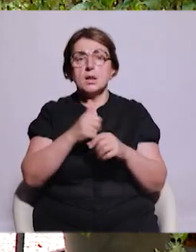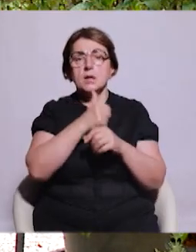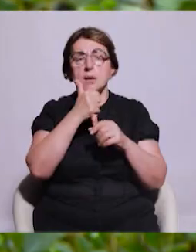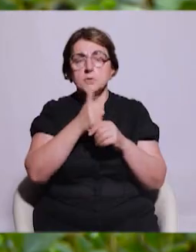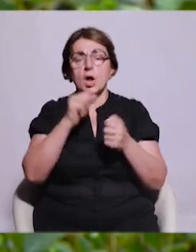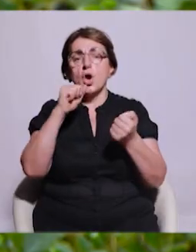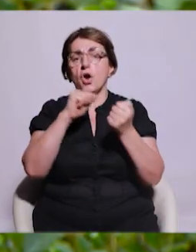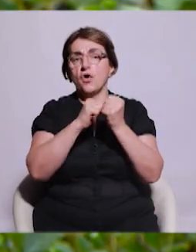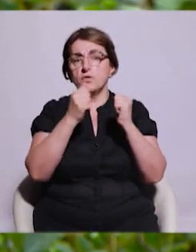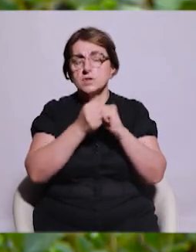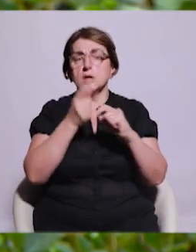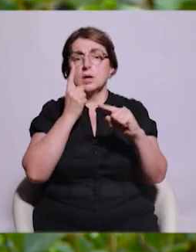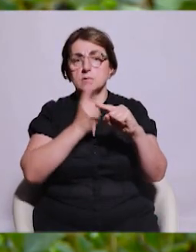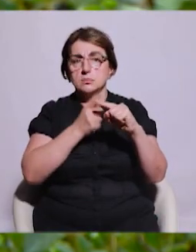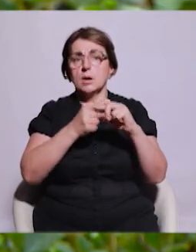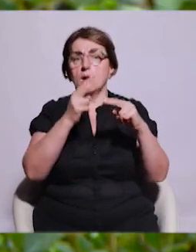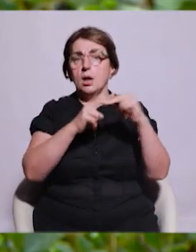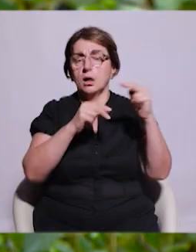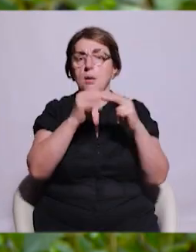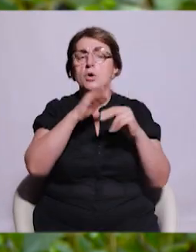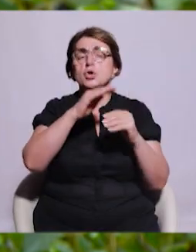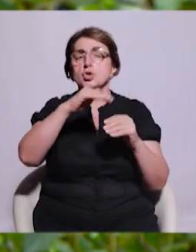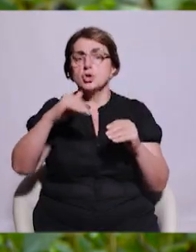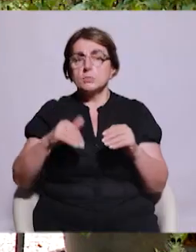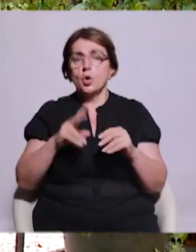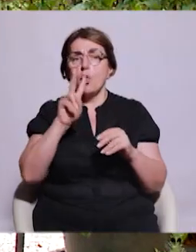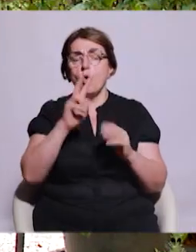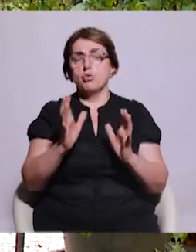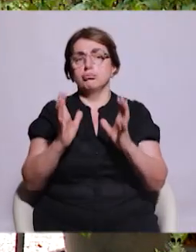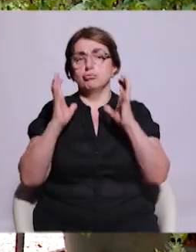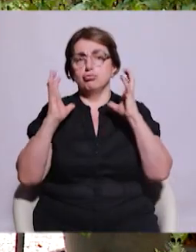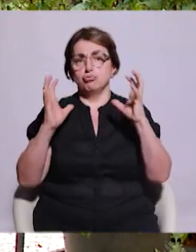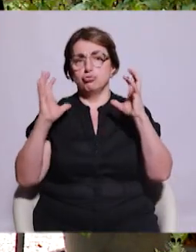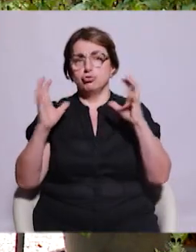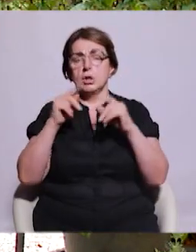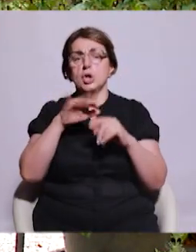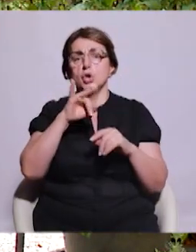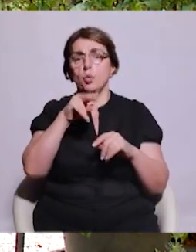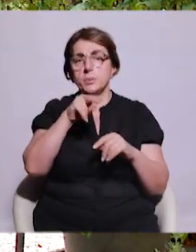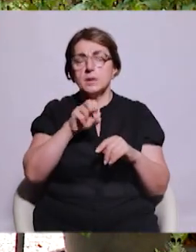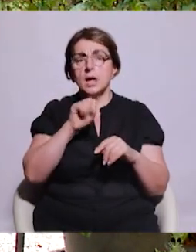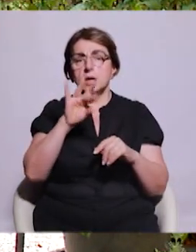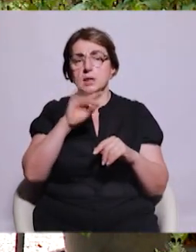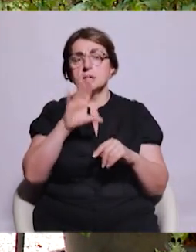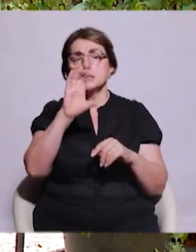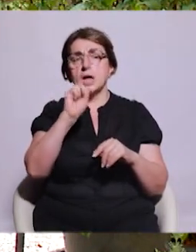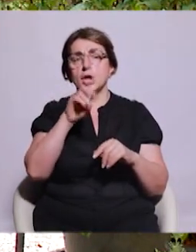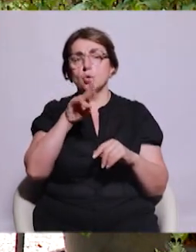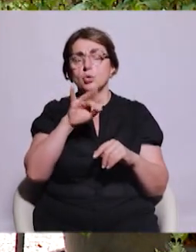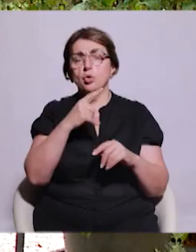ძირითადად ქვისგან და მეტალისგან შედგებიან. შემდეგ მოდის ორი გიგანტური ზომის პლანეტა, იუპიტერი და სატურნი,